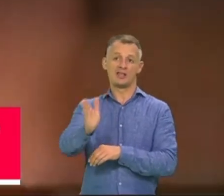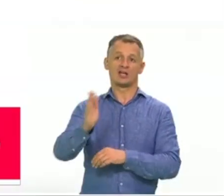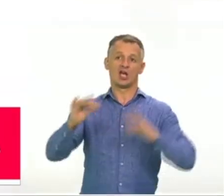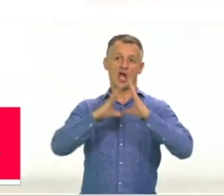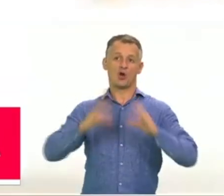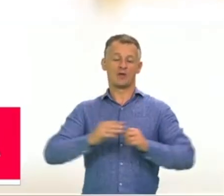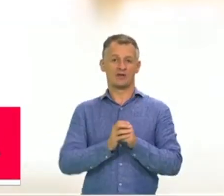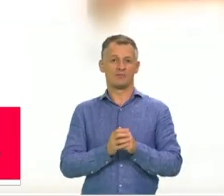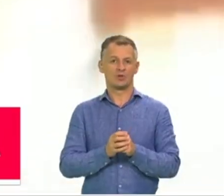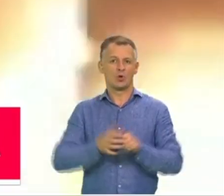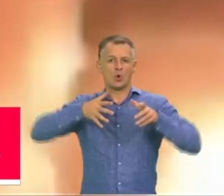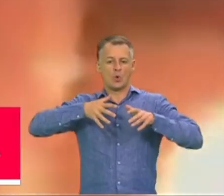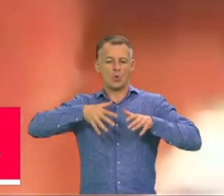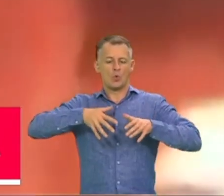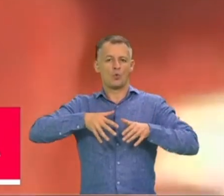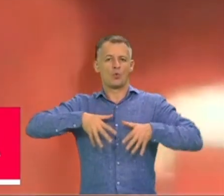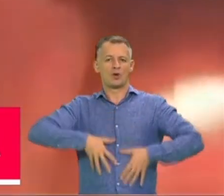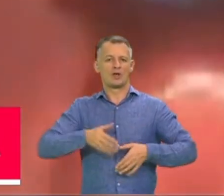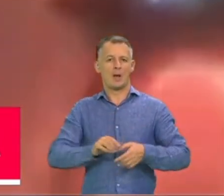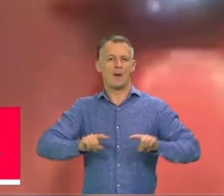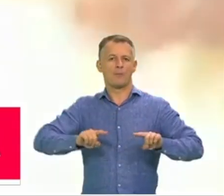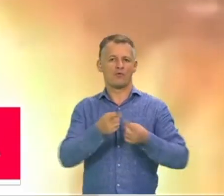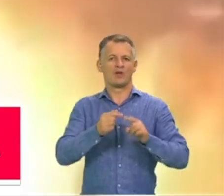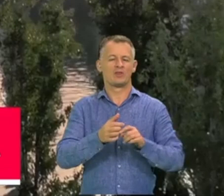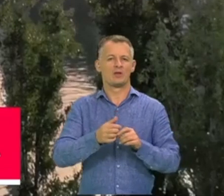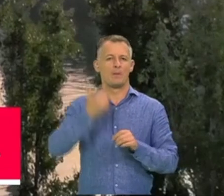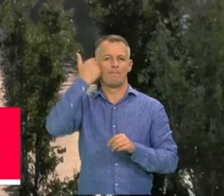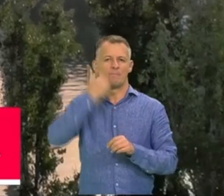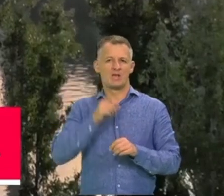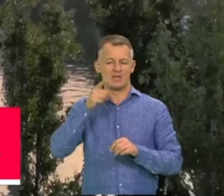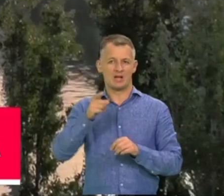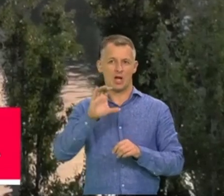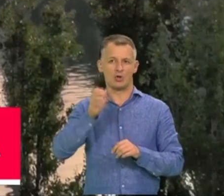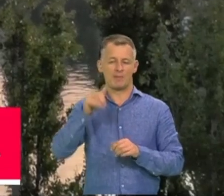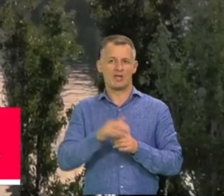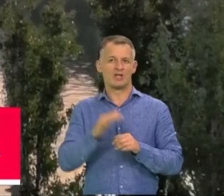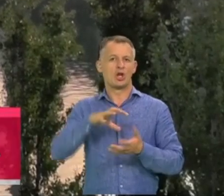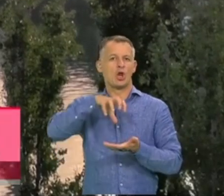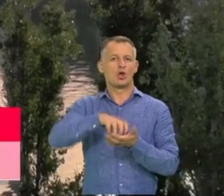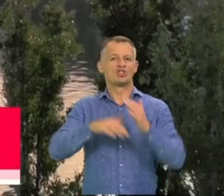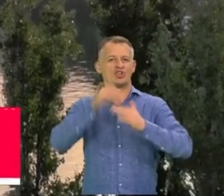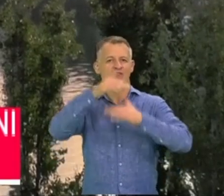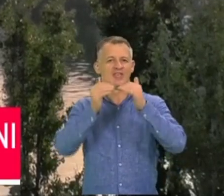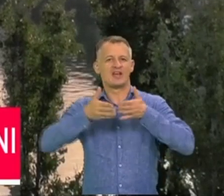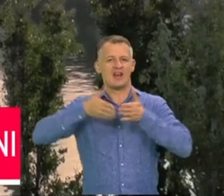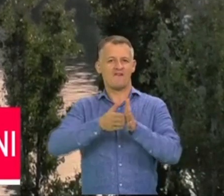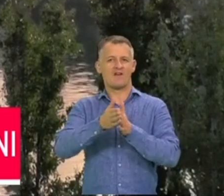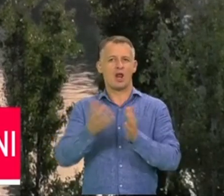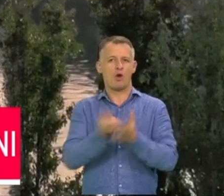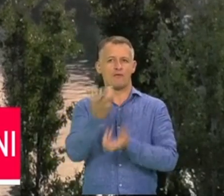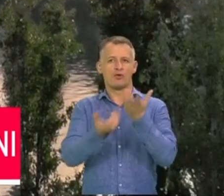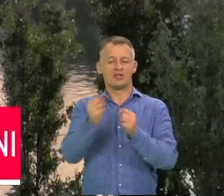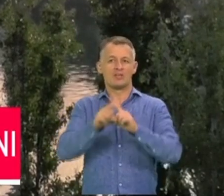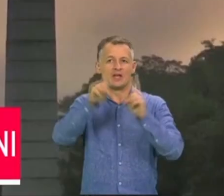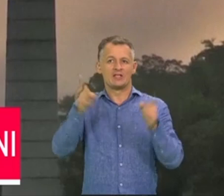Ucraina a provocat daune Rusiei după un atac cu 10 rachete, dar și cu drone maritime. Șantierul naval Sevastopol din peninsula Crimeea a luat foc la primele orele